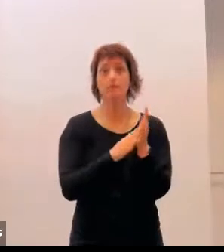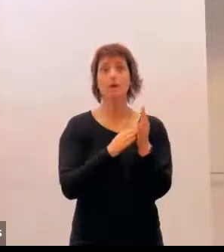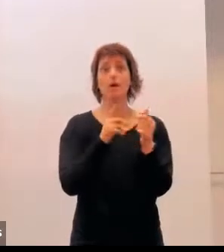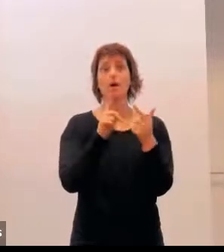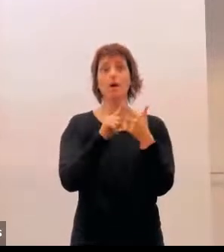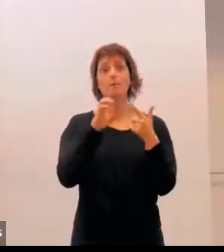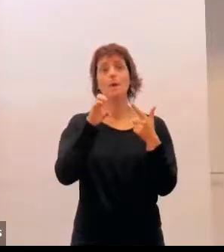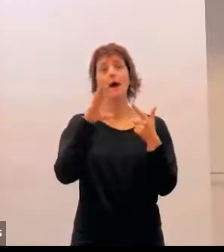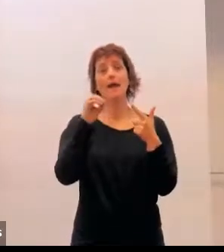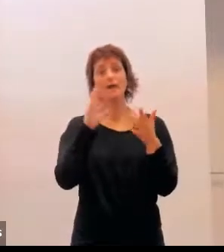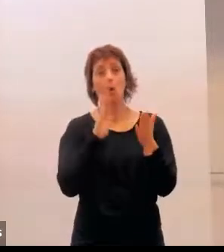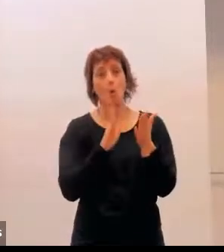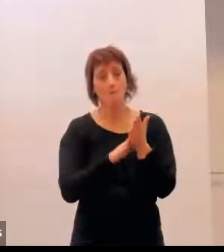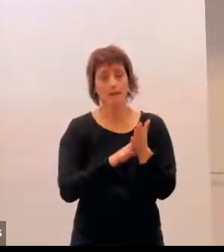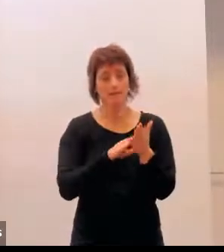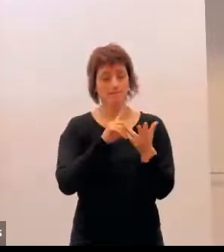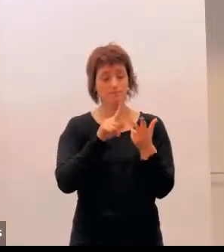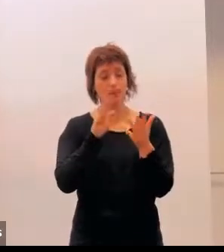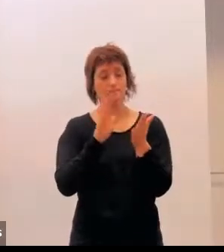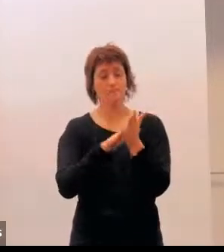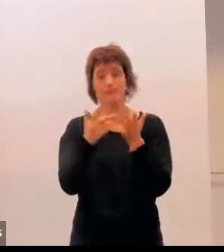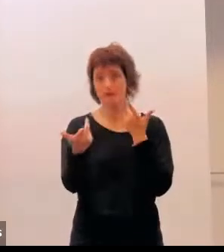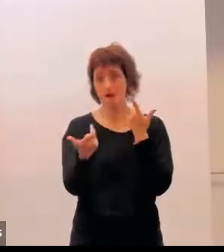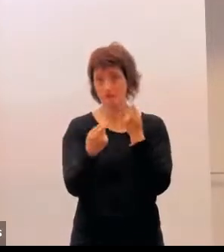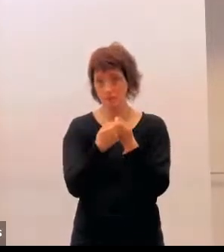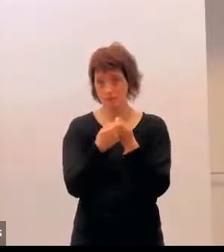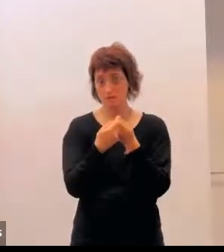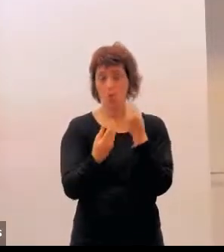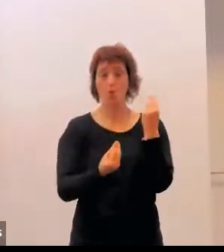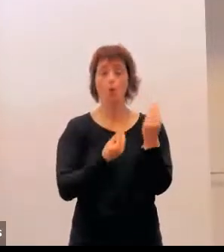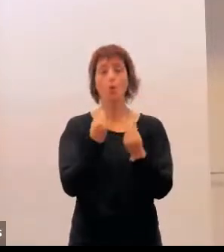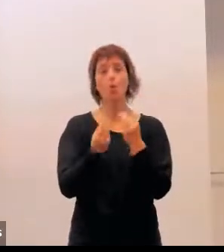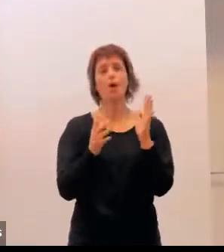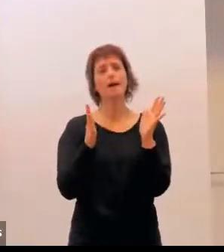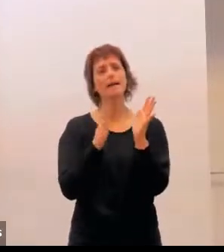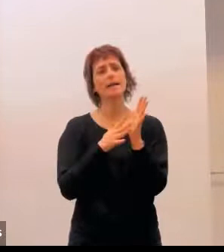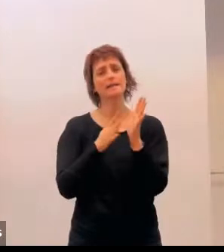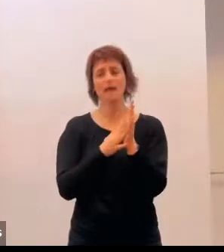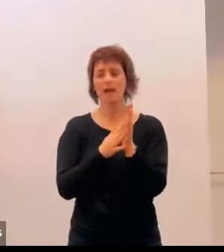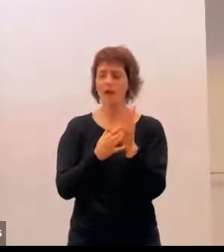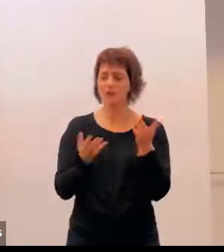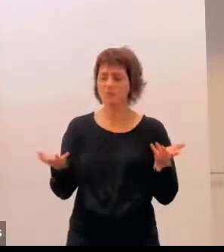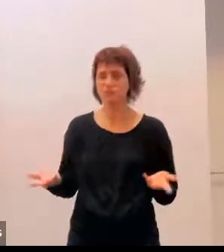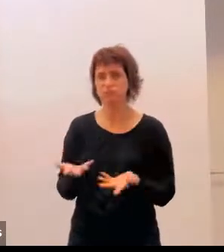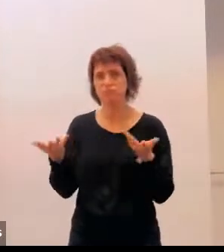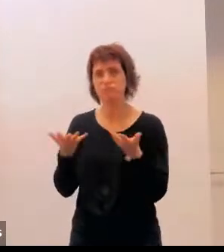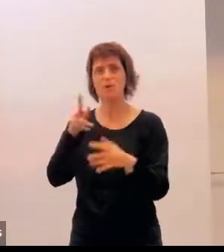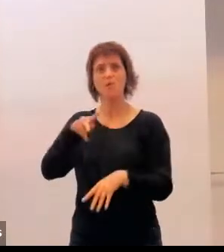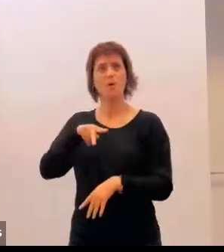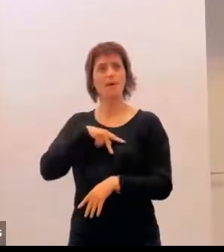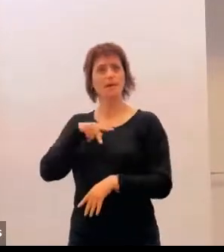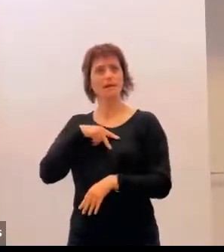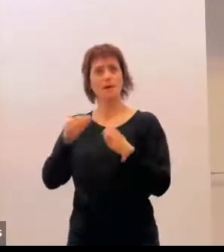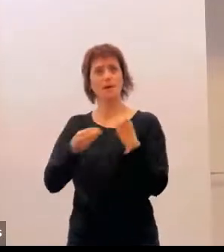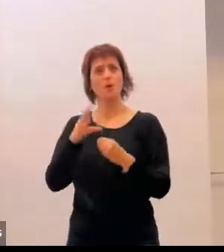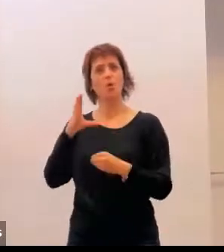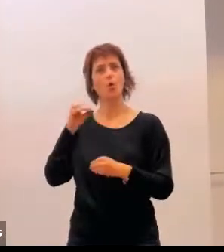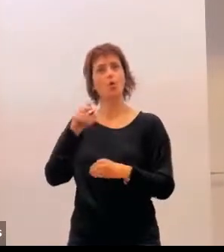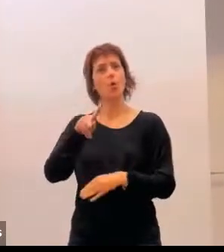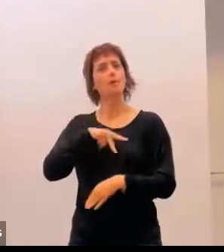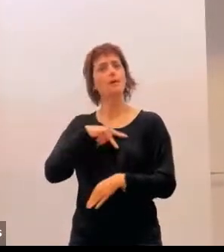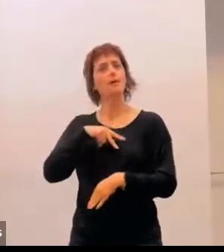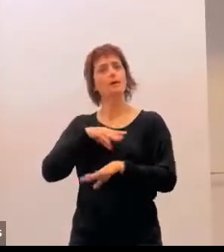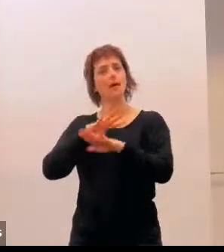primes d'adaptation, des critères aussi d'incitation également auprès des propriétaires bailleurs et des copropriétaires